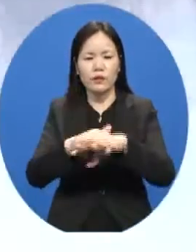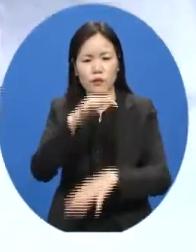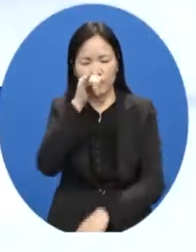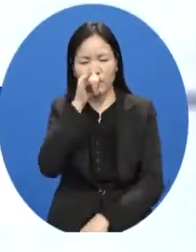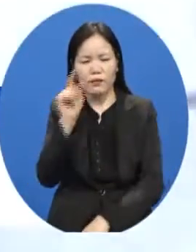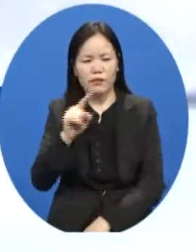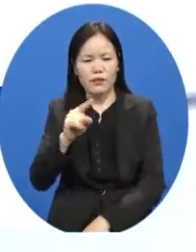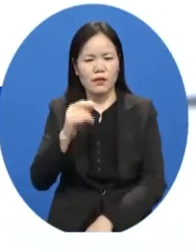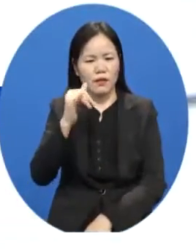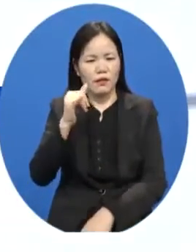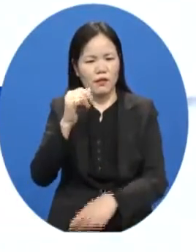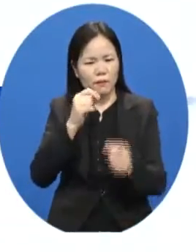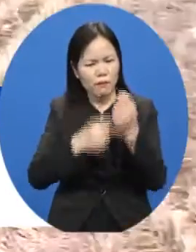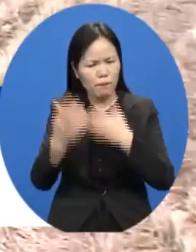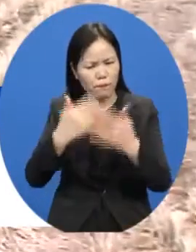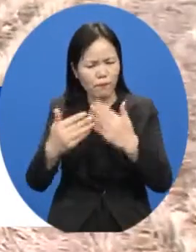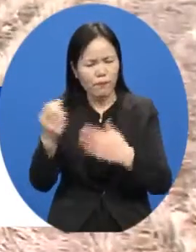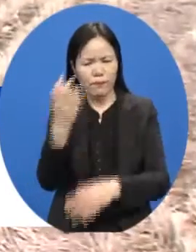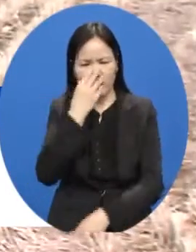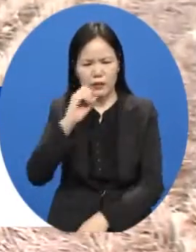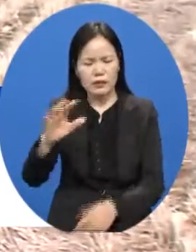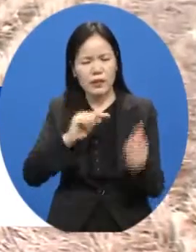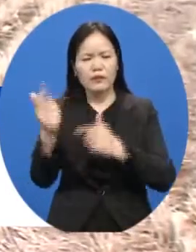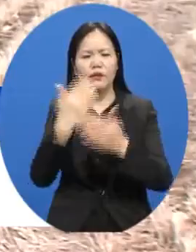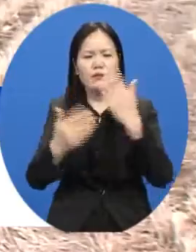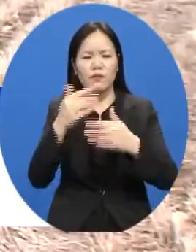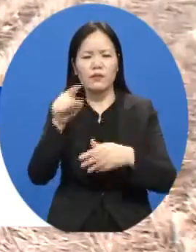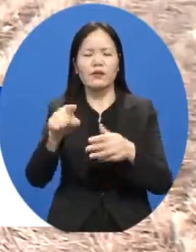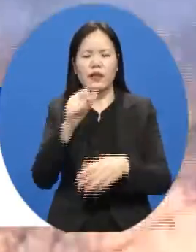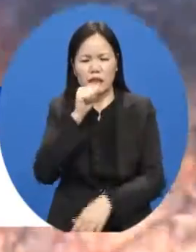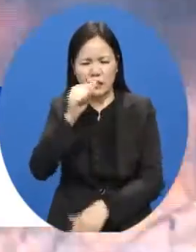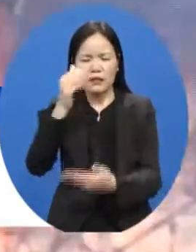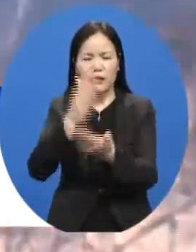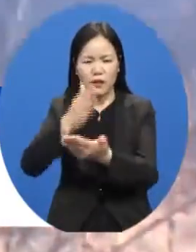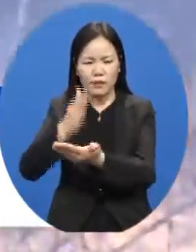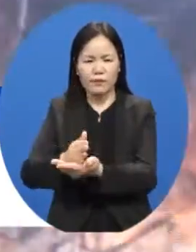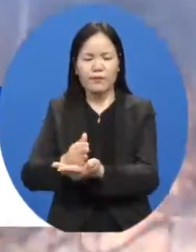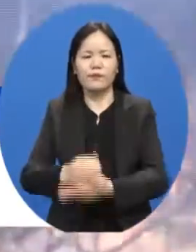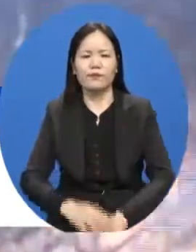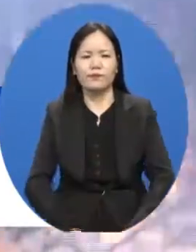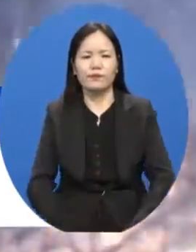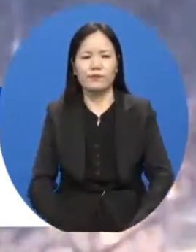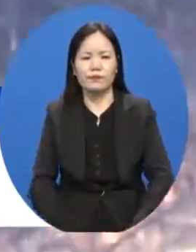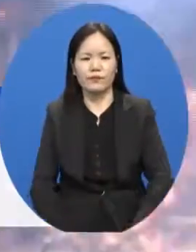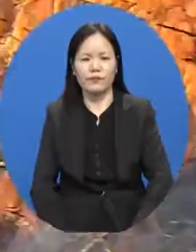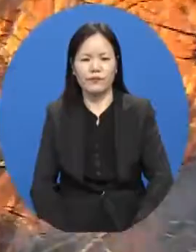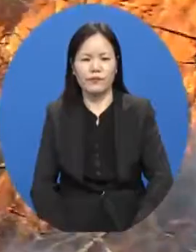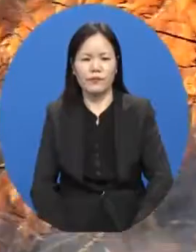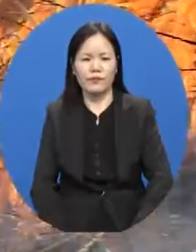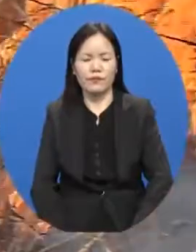있는 어떤 농작물 소각이라든지, 쓰레기 소각이라든지 이런 거는 절대 하지 마셔야